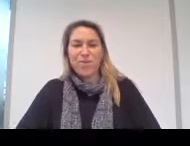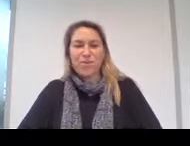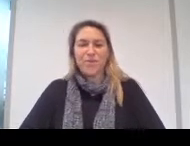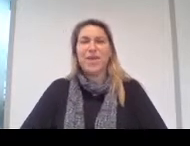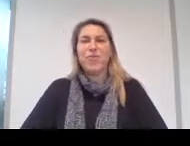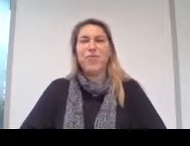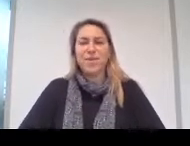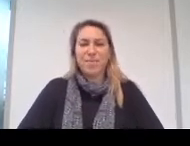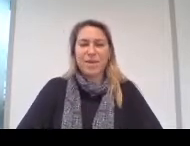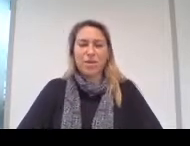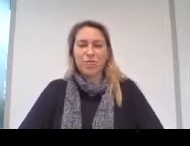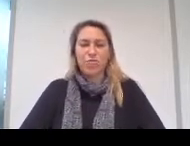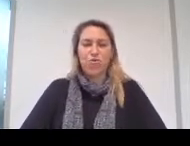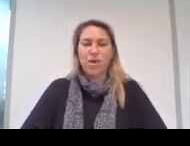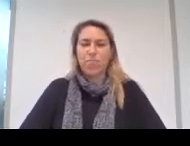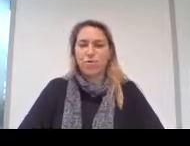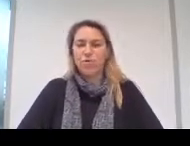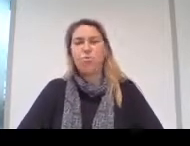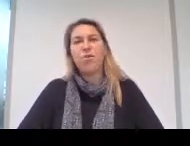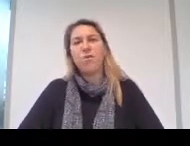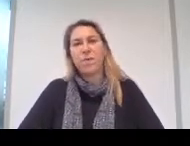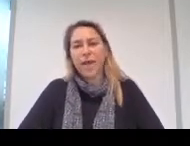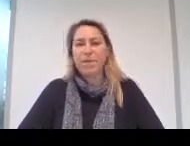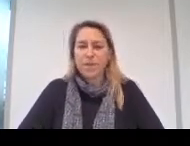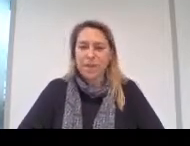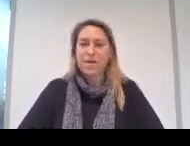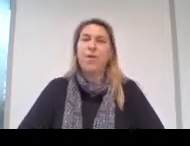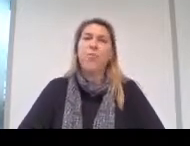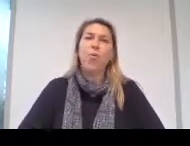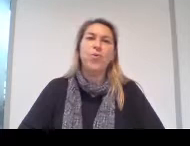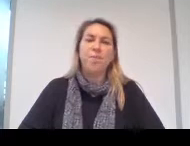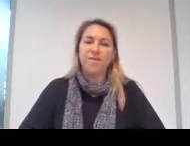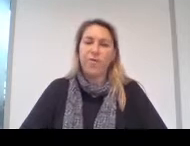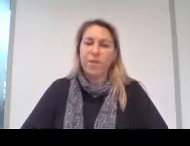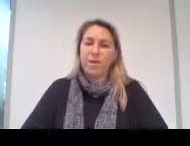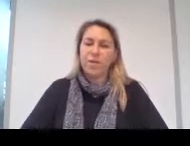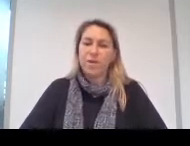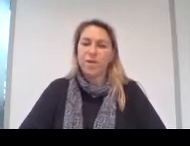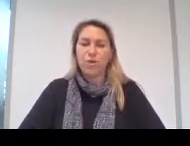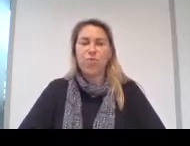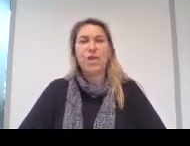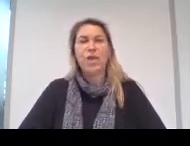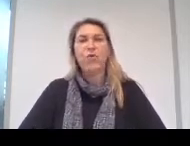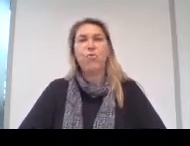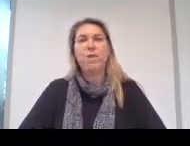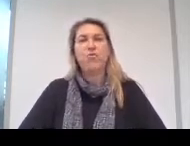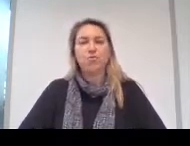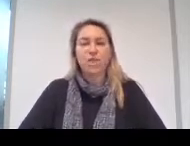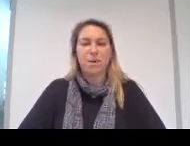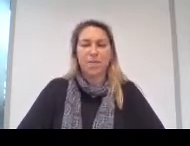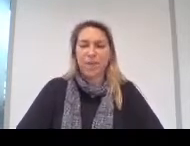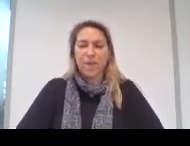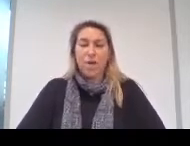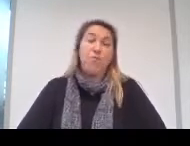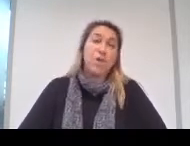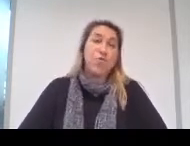Bonjour à toutes et à tous et merci de nous rejoindre pour ce nouveau webinaire métier proposé par Via Compétences et qui sera consacré au métier du